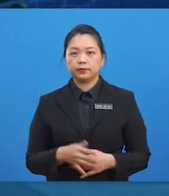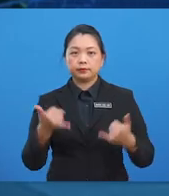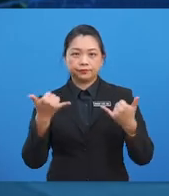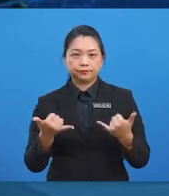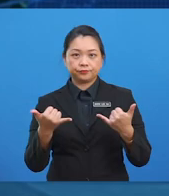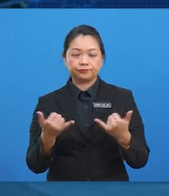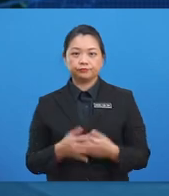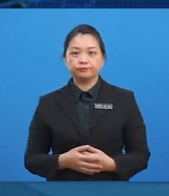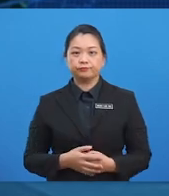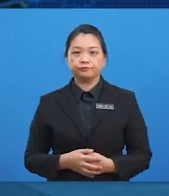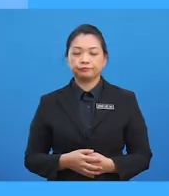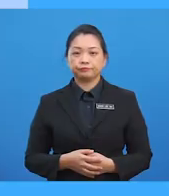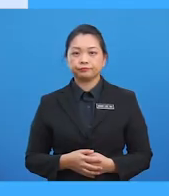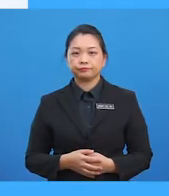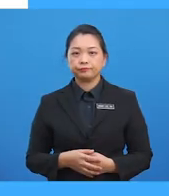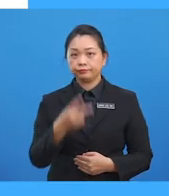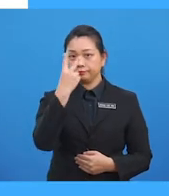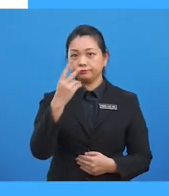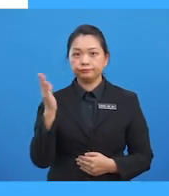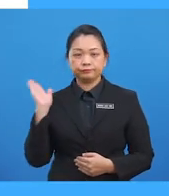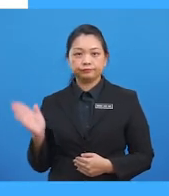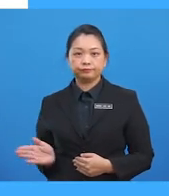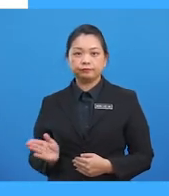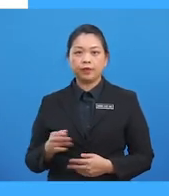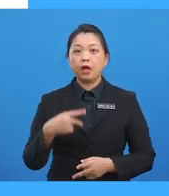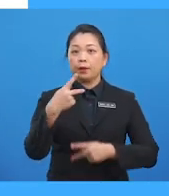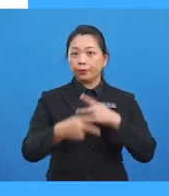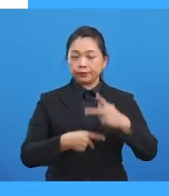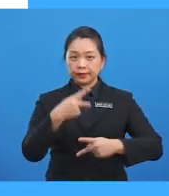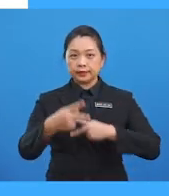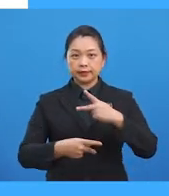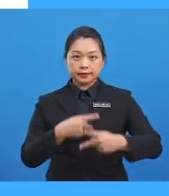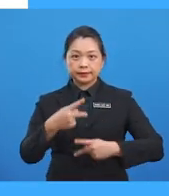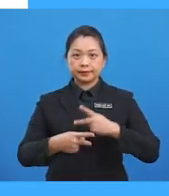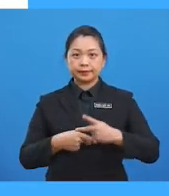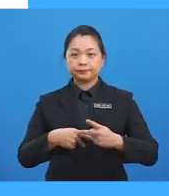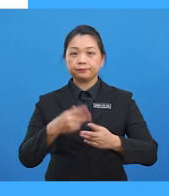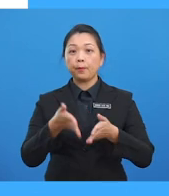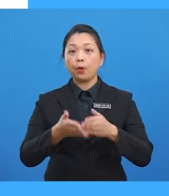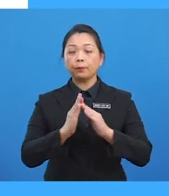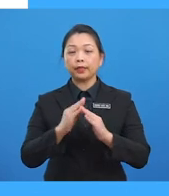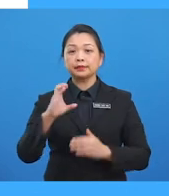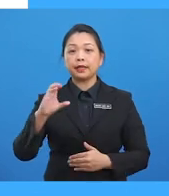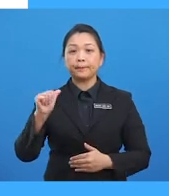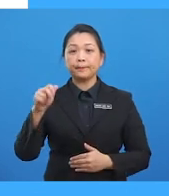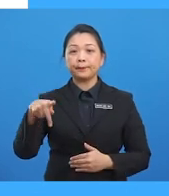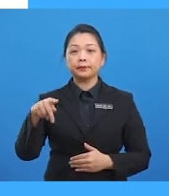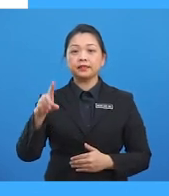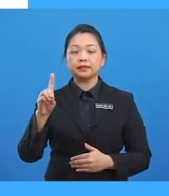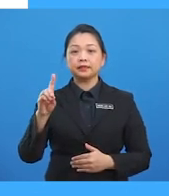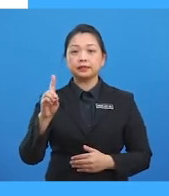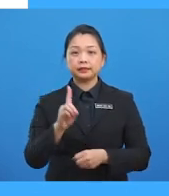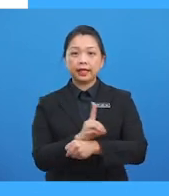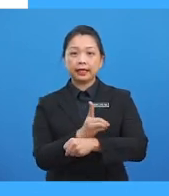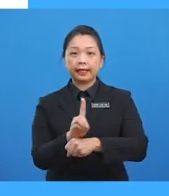Sekarang, cikgu akan menerangkan prosedur permohonan cap dagangan secara manual. Prosedur ini